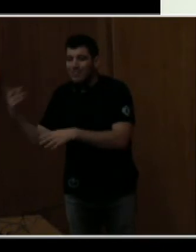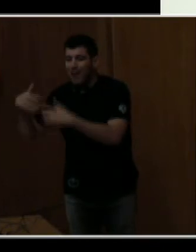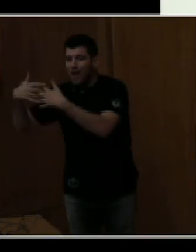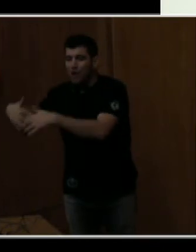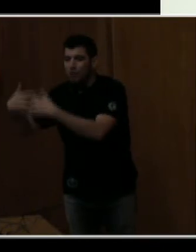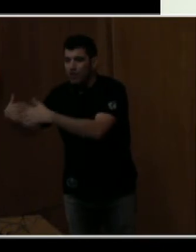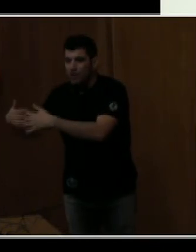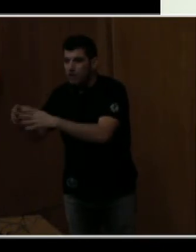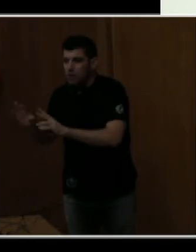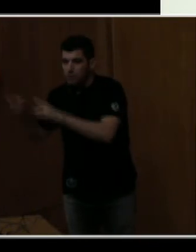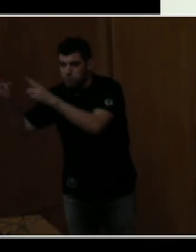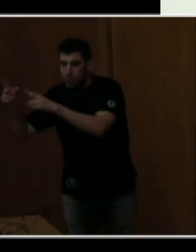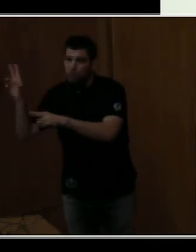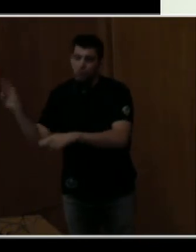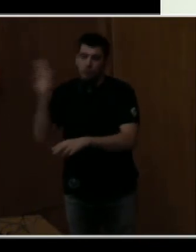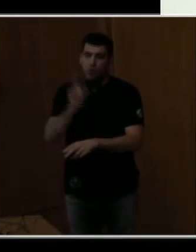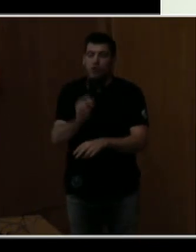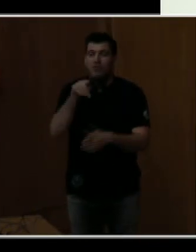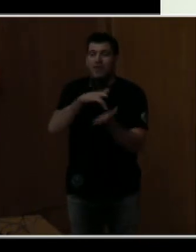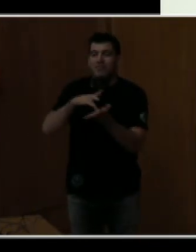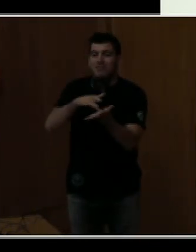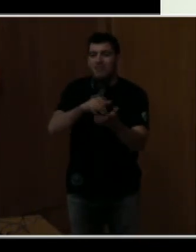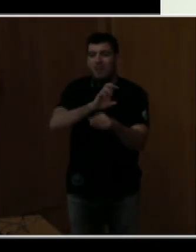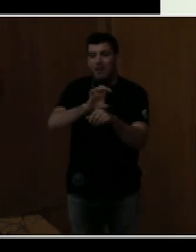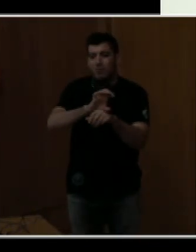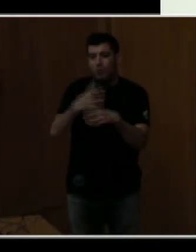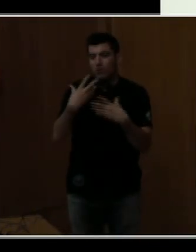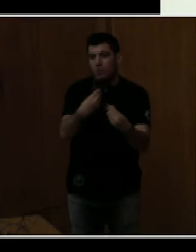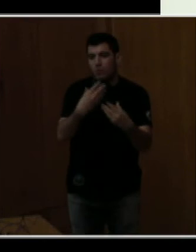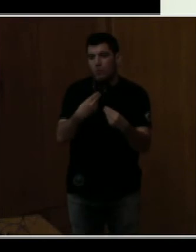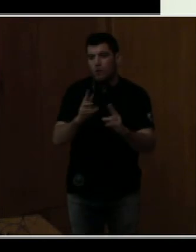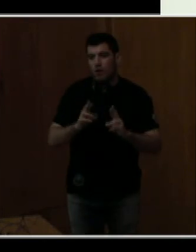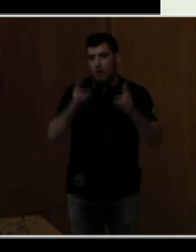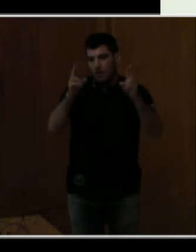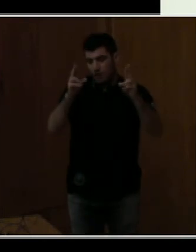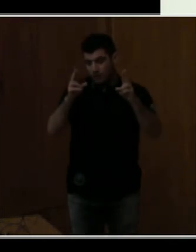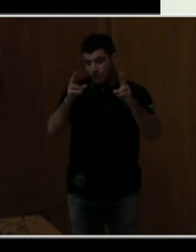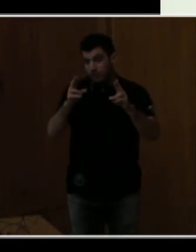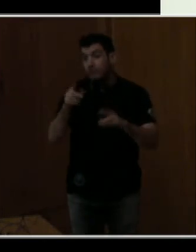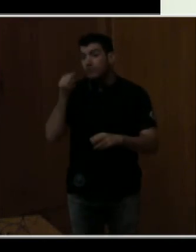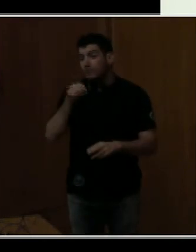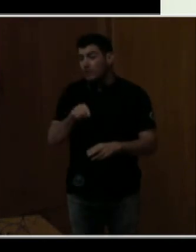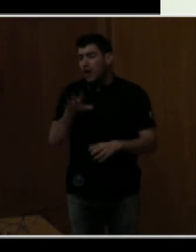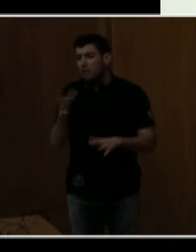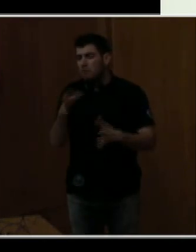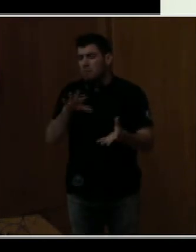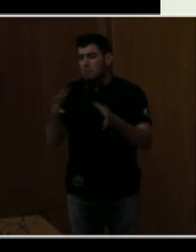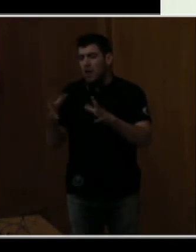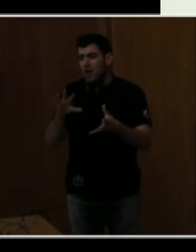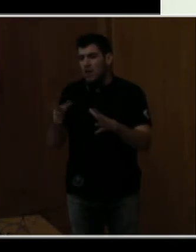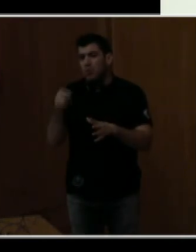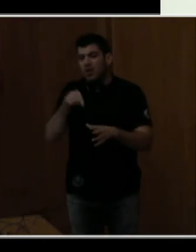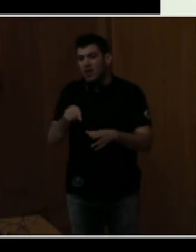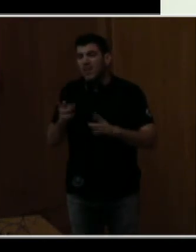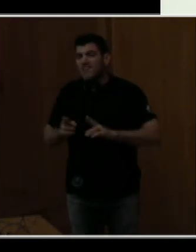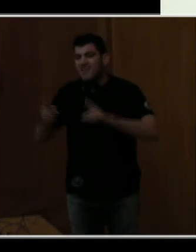αν τα νούμερα είναι δύσκολα, για να καταλάβετε τι σημαίνει ακριβώς αυτή η κατανάλωση ενέργειας, θα σας πω ότι είναι η ενέργεια που χρειάζονται